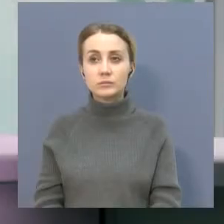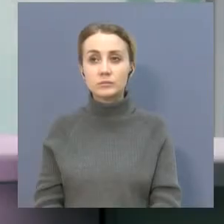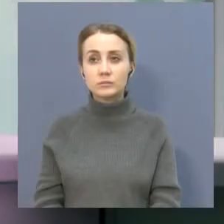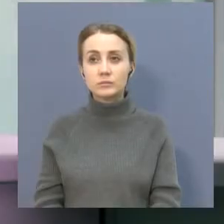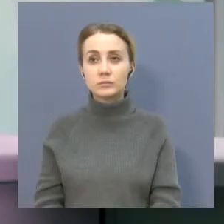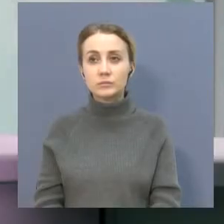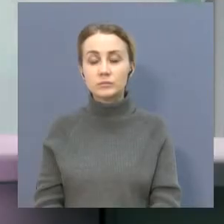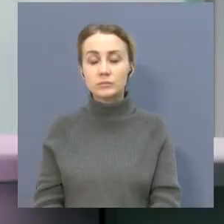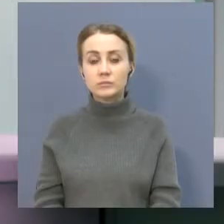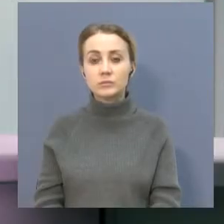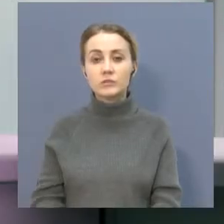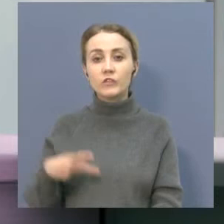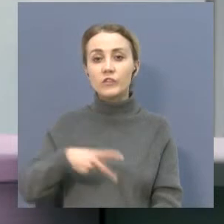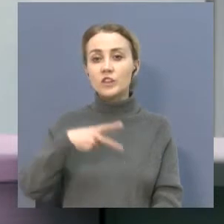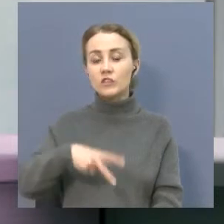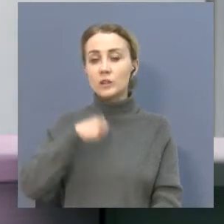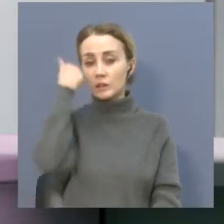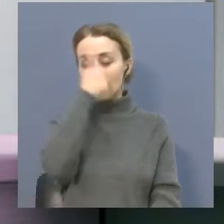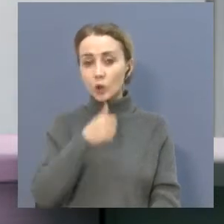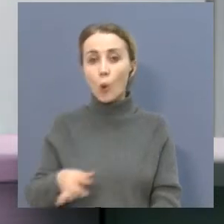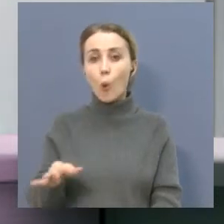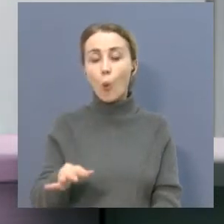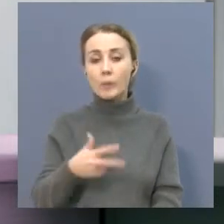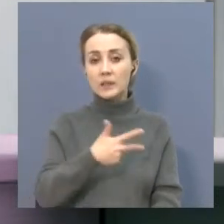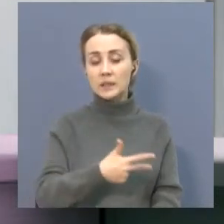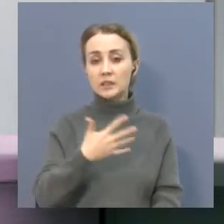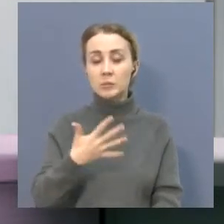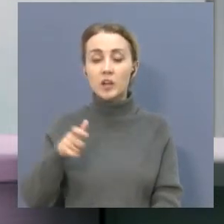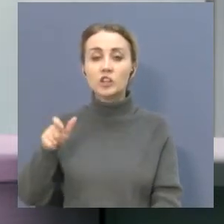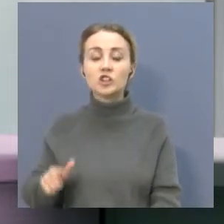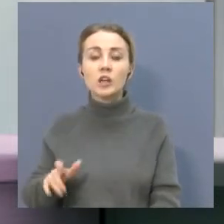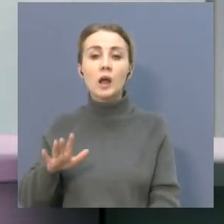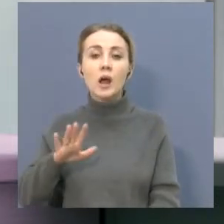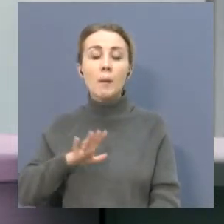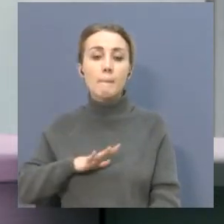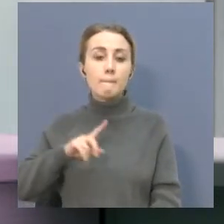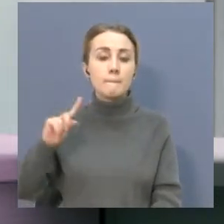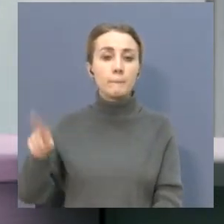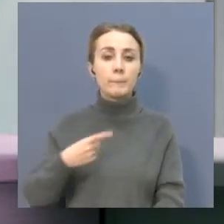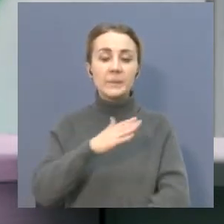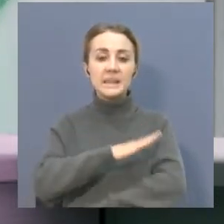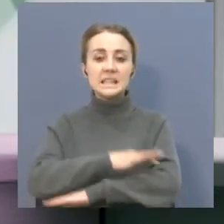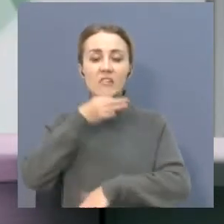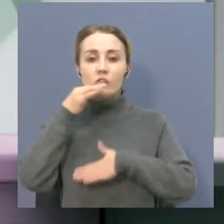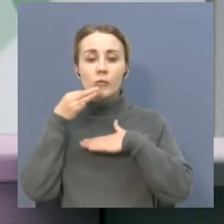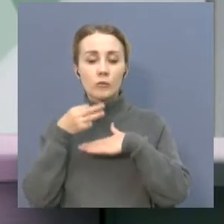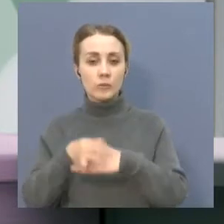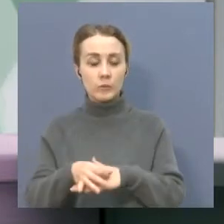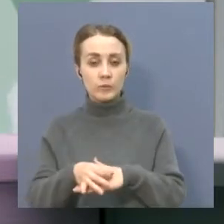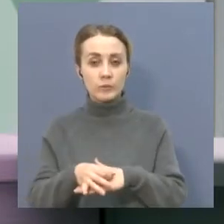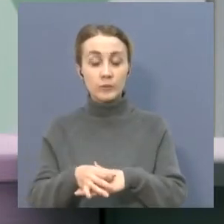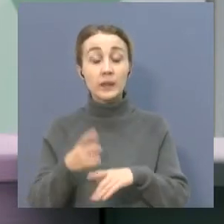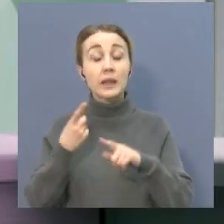Былтыр облыс бойынша 35 лауазымды тұлға тәртіптік жауапкершілікке тартылды. Бұл туралы облыстық әдеп кеңесінің отырысында мәлім